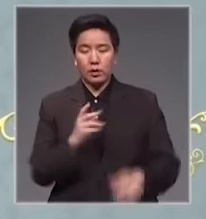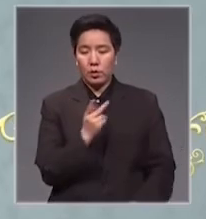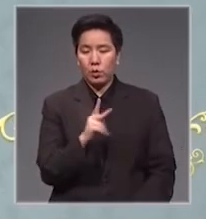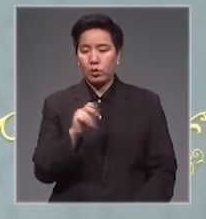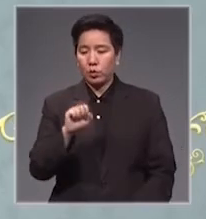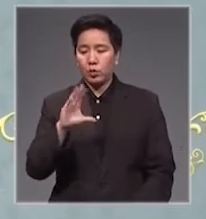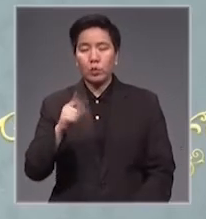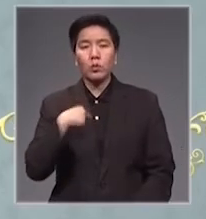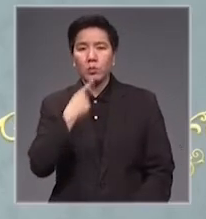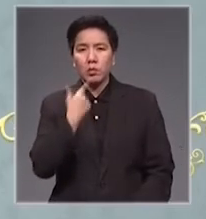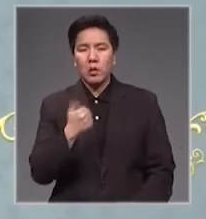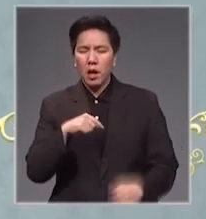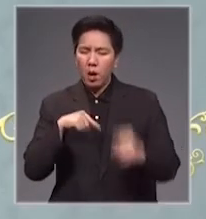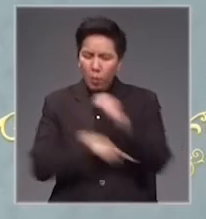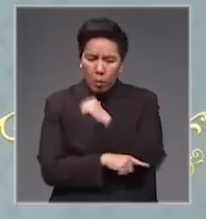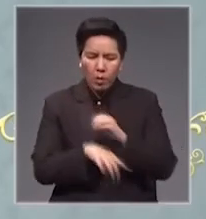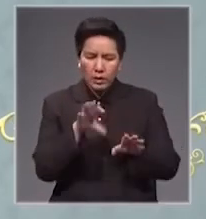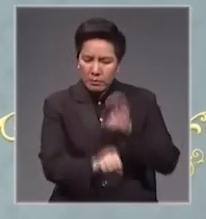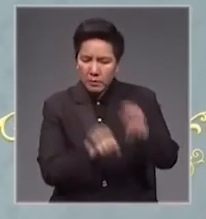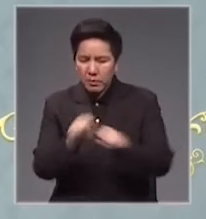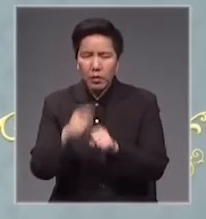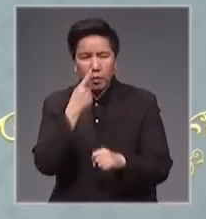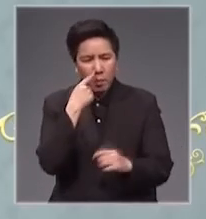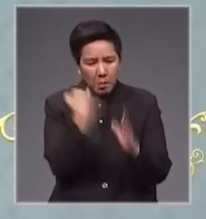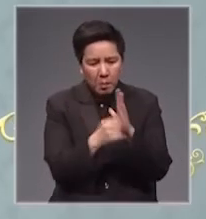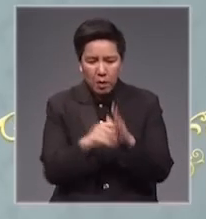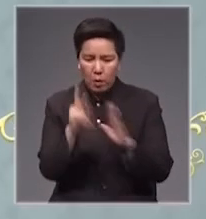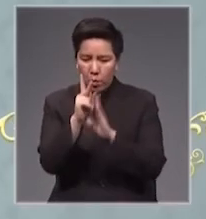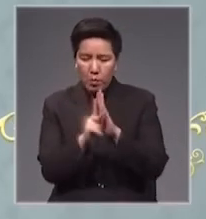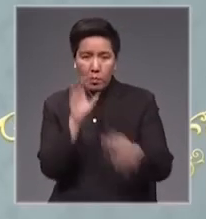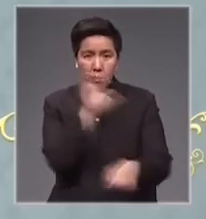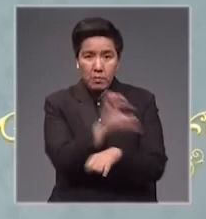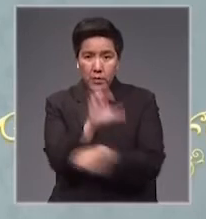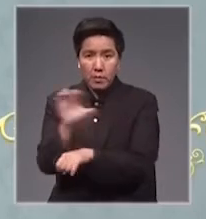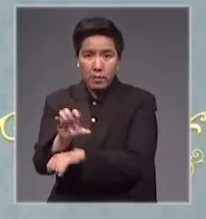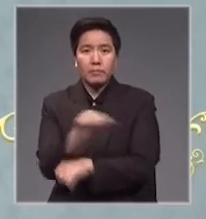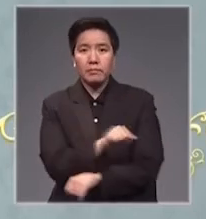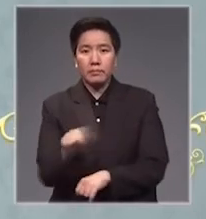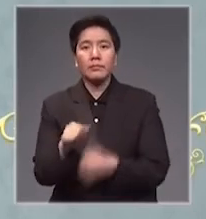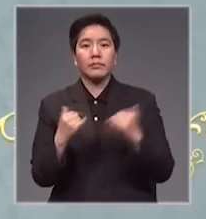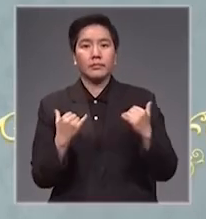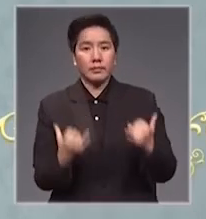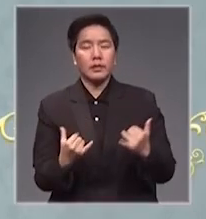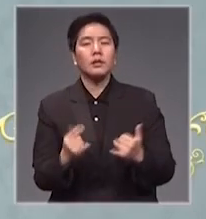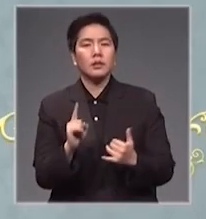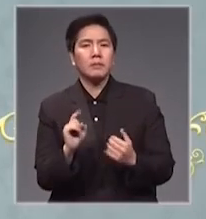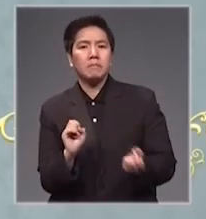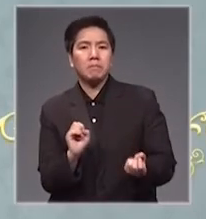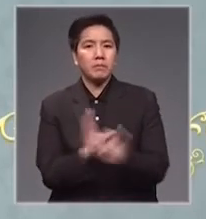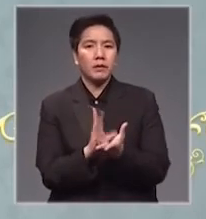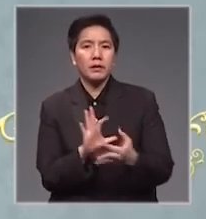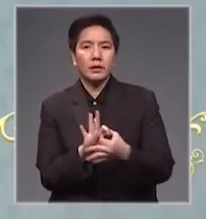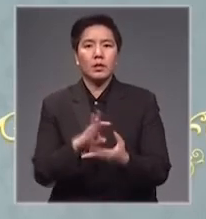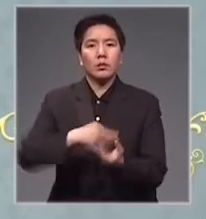รามการทุจริตและการจัดระเบียบสังคมและการบังคับใช้กฎหมายอย่างเคร่งครัดเป็นส่วนหนึ่งที่อาจส่งผลกระทบต่อการไหลเวียนในระบบเศ